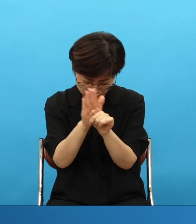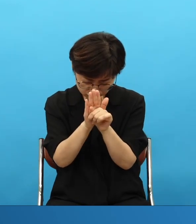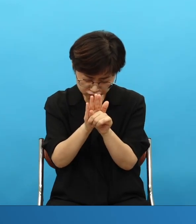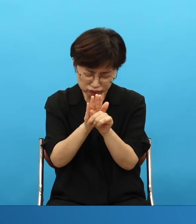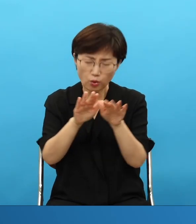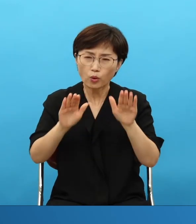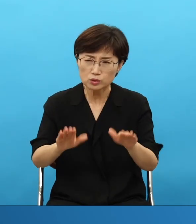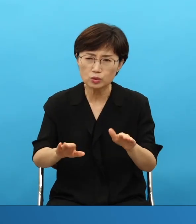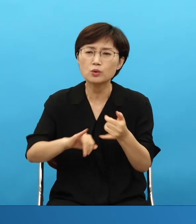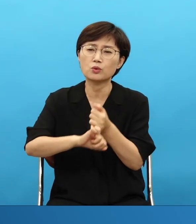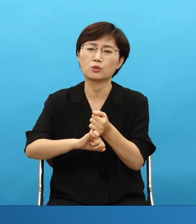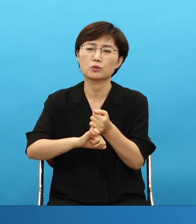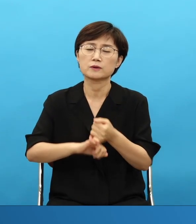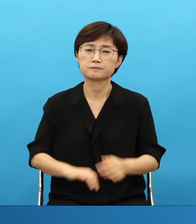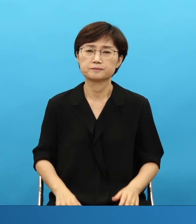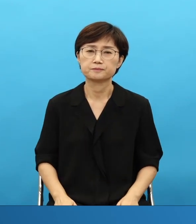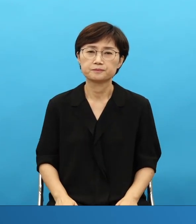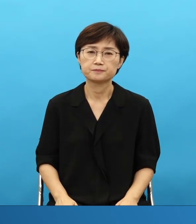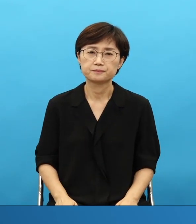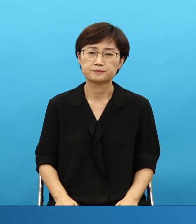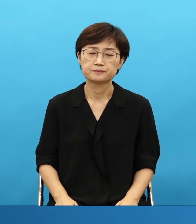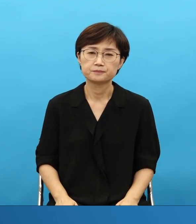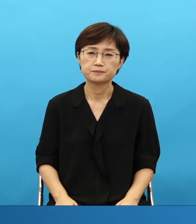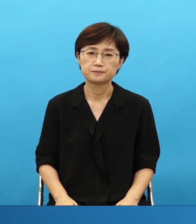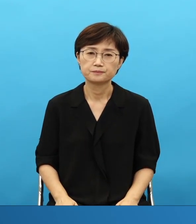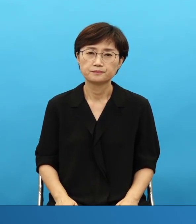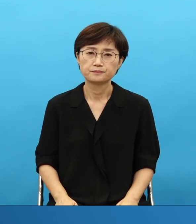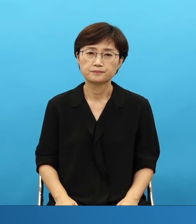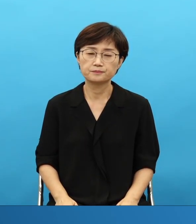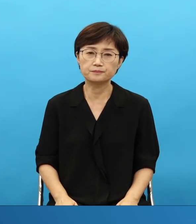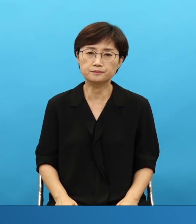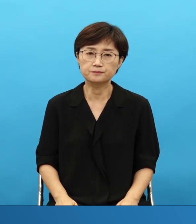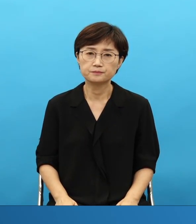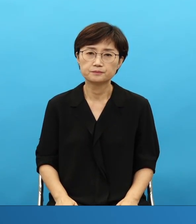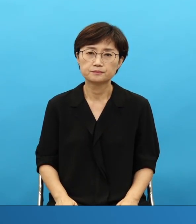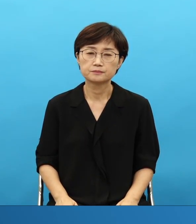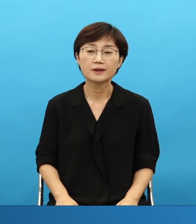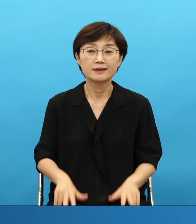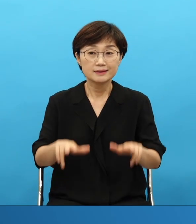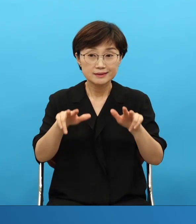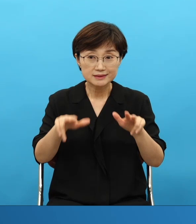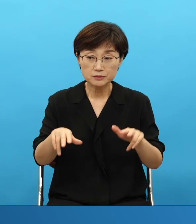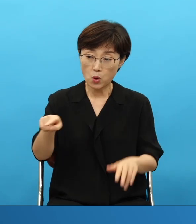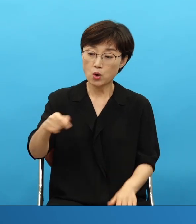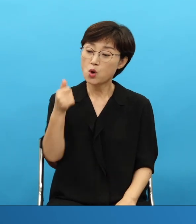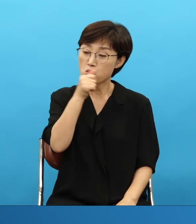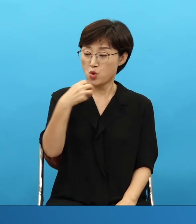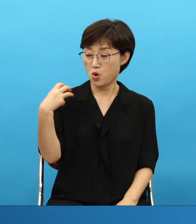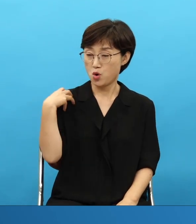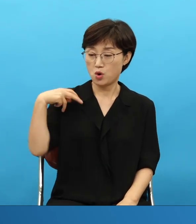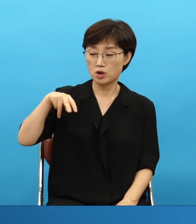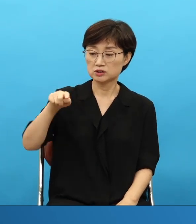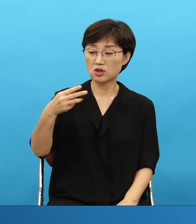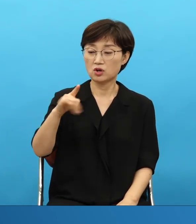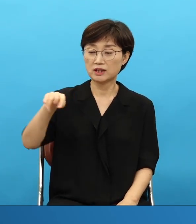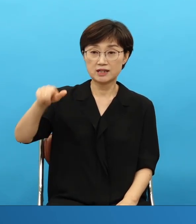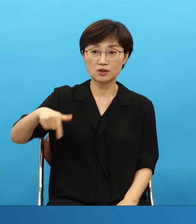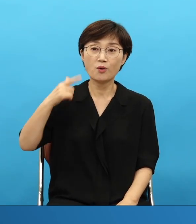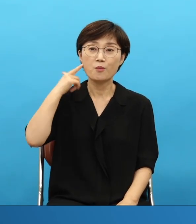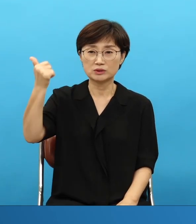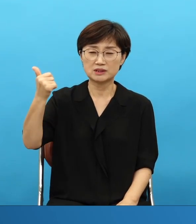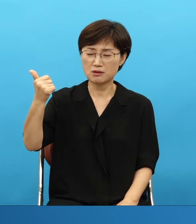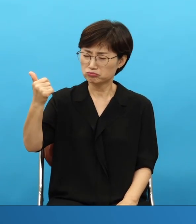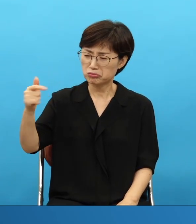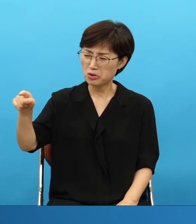students. Let us pray for RTS. 뭐 원래요 지금 뭐 서대성 목사나 이런 담당자들이 안 와도 되는데